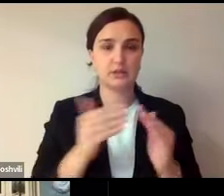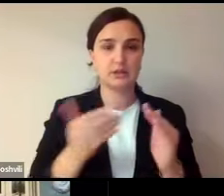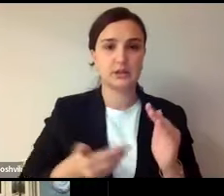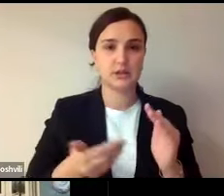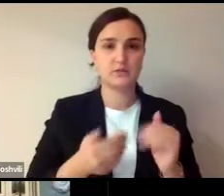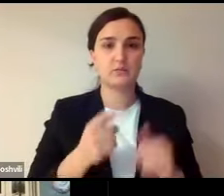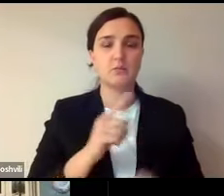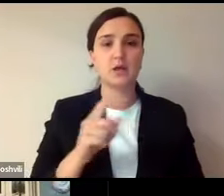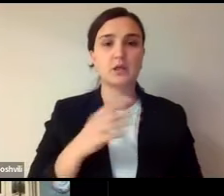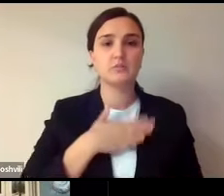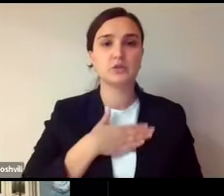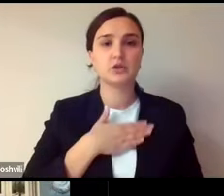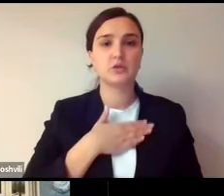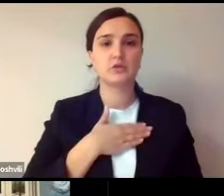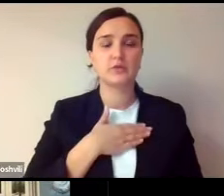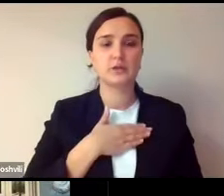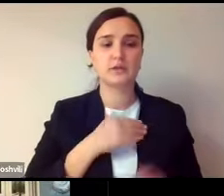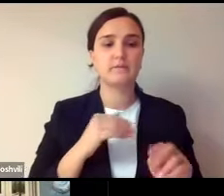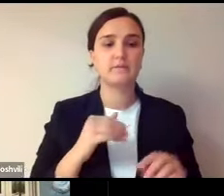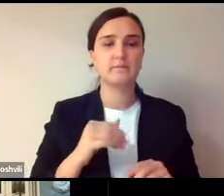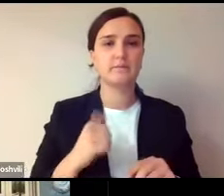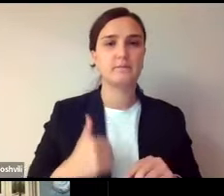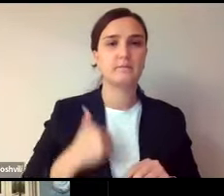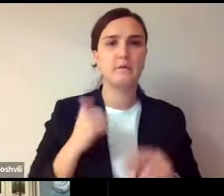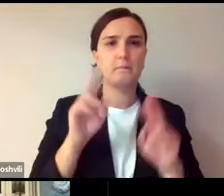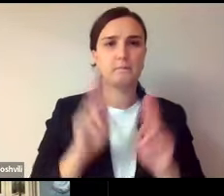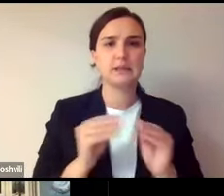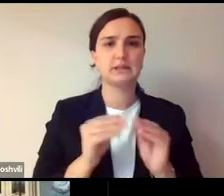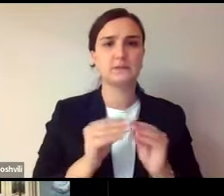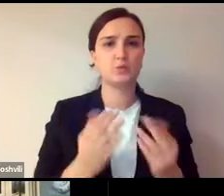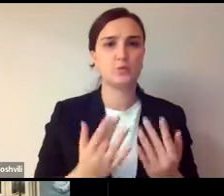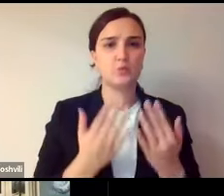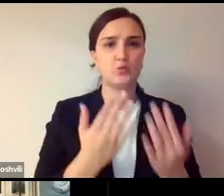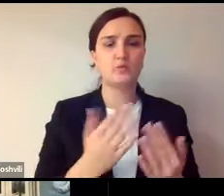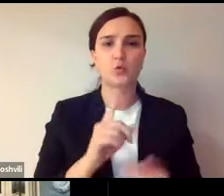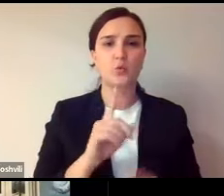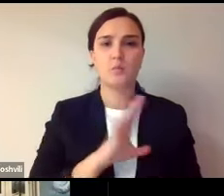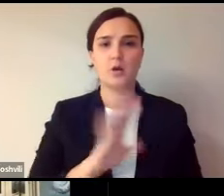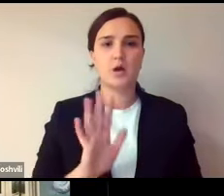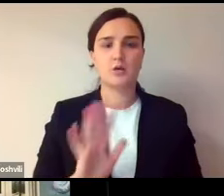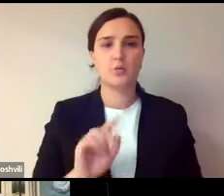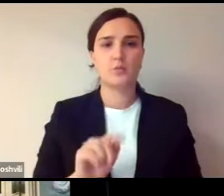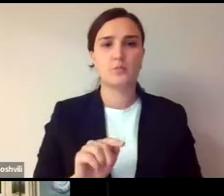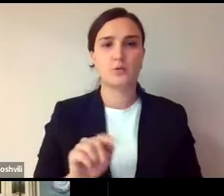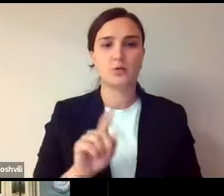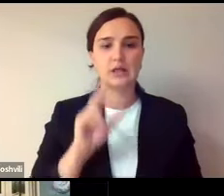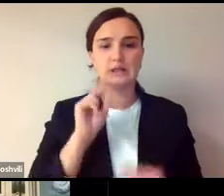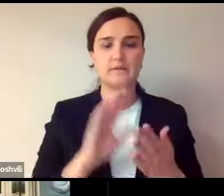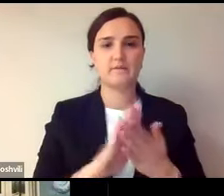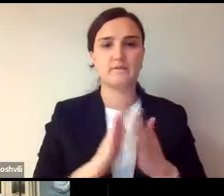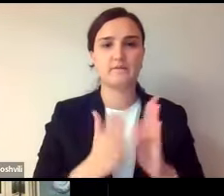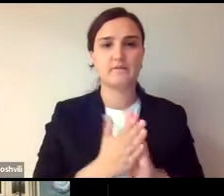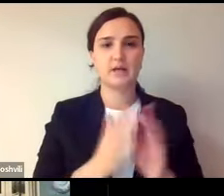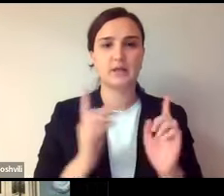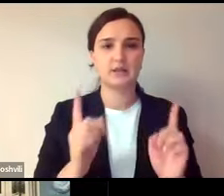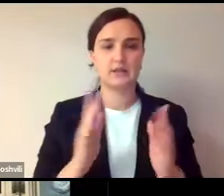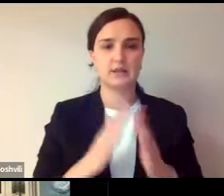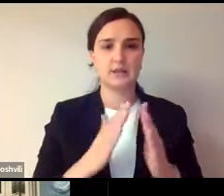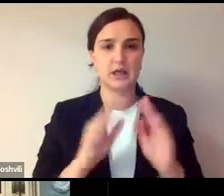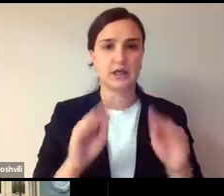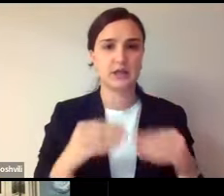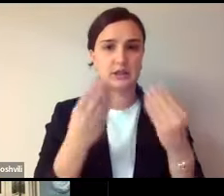ჩვენი პრინციპული მოთხოვნა იყო, რომ არ ყოფილიყო გარკვეული ვადით სახლი გადაცემული. აი